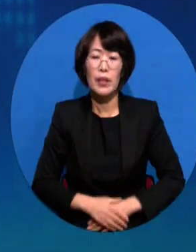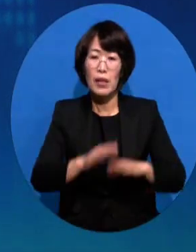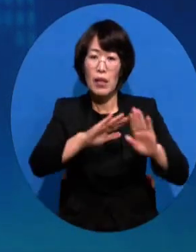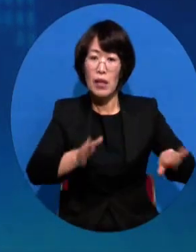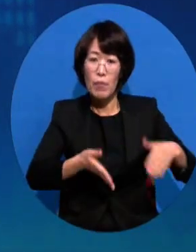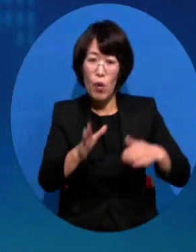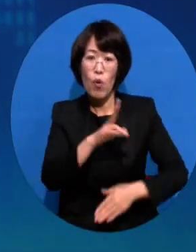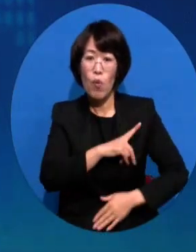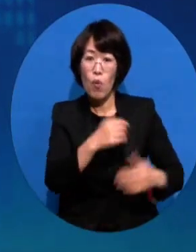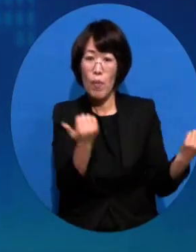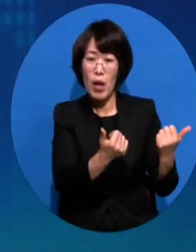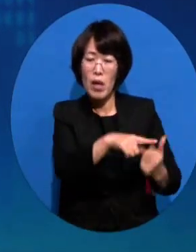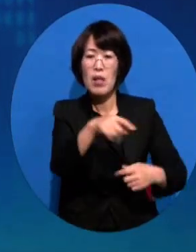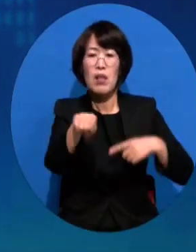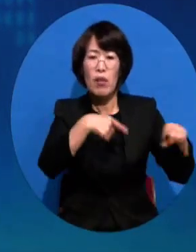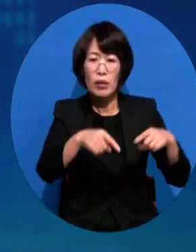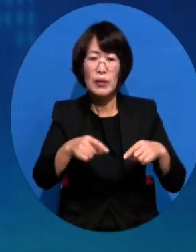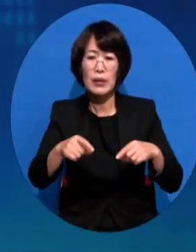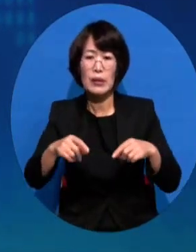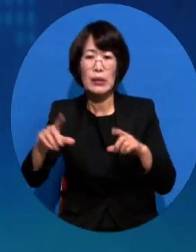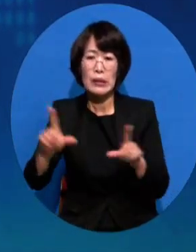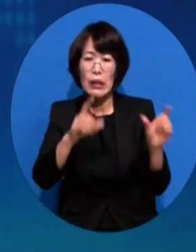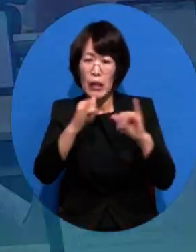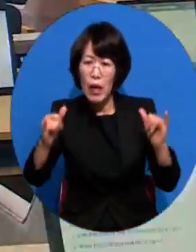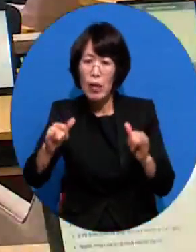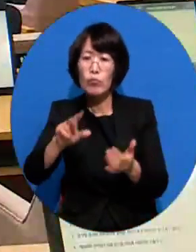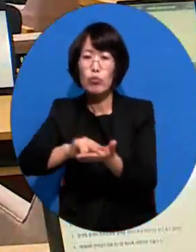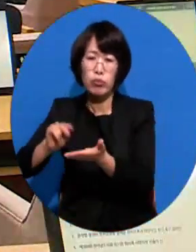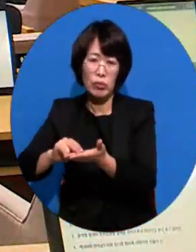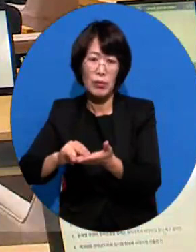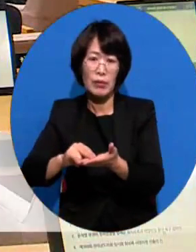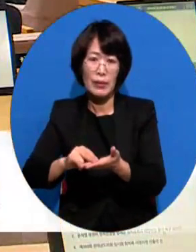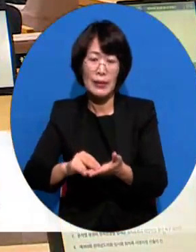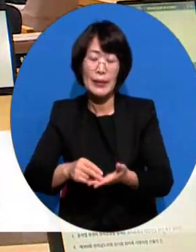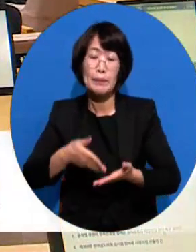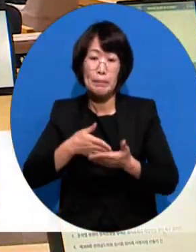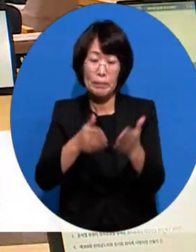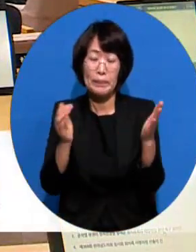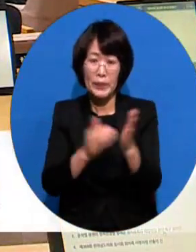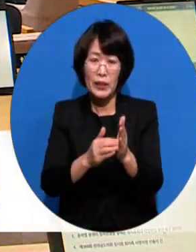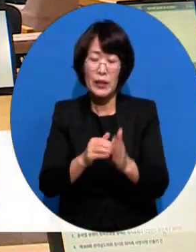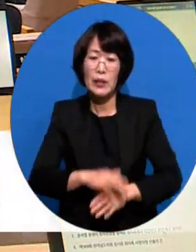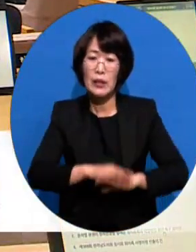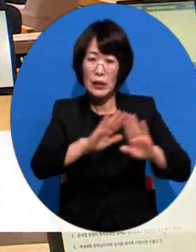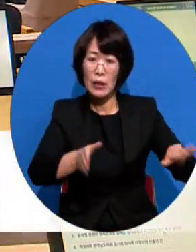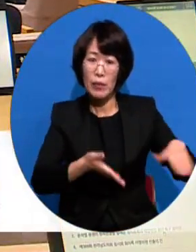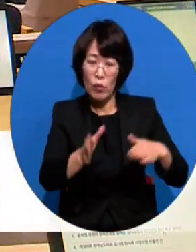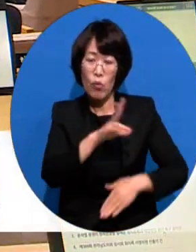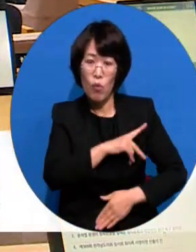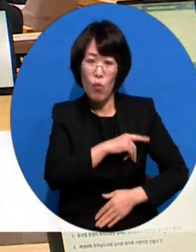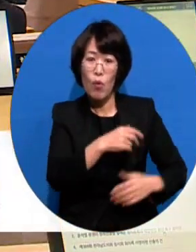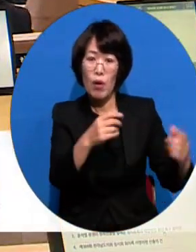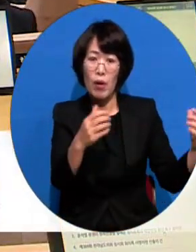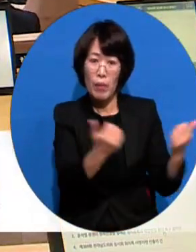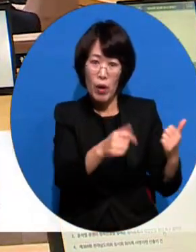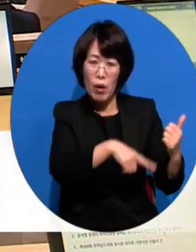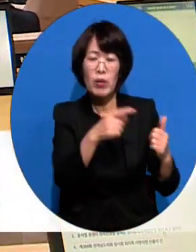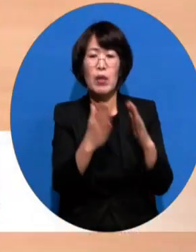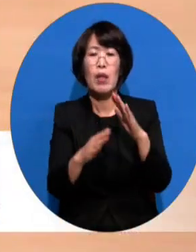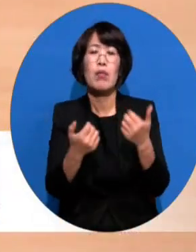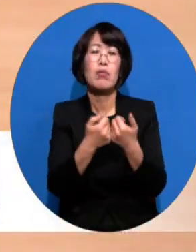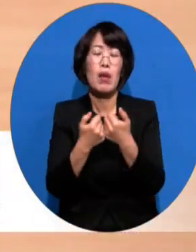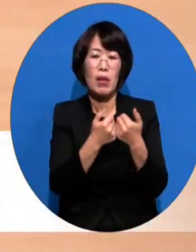전남도 의회가 정치와 민생 현안 결의안을 잇따라 의결했습니다. 전남도 의회는 어제 열린